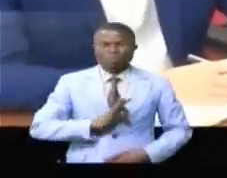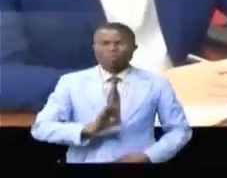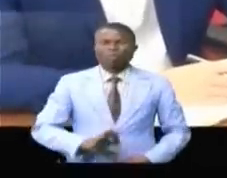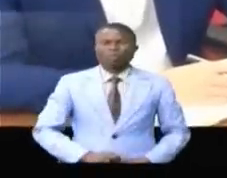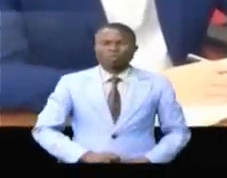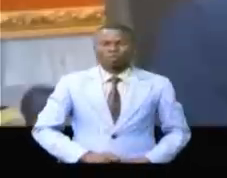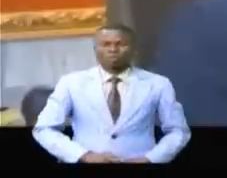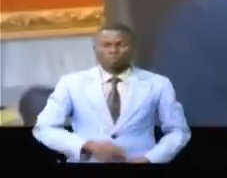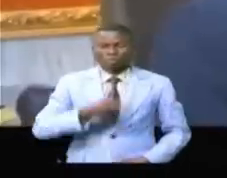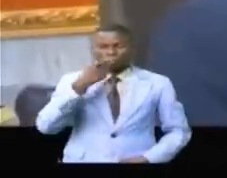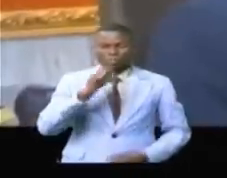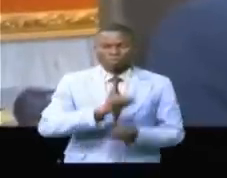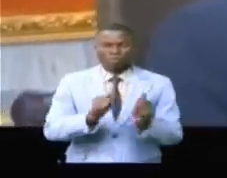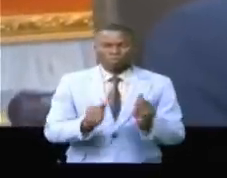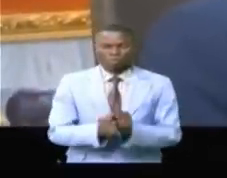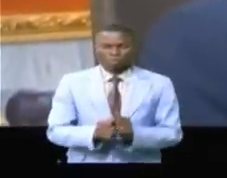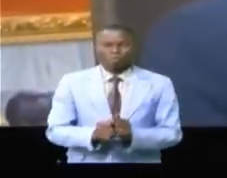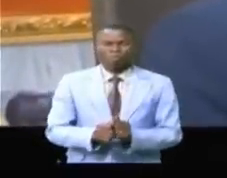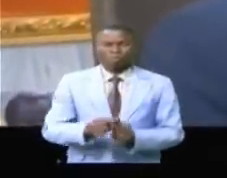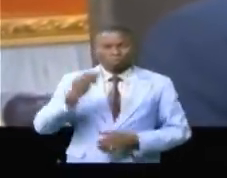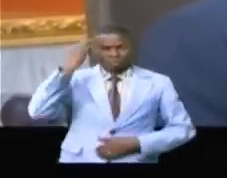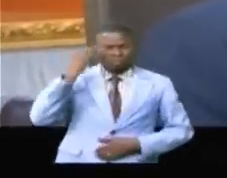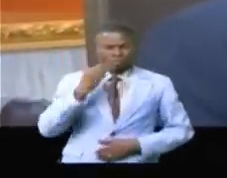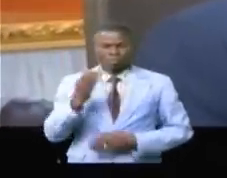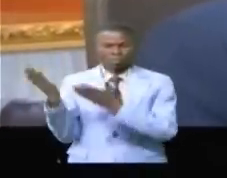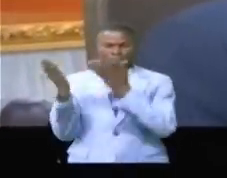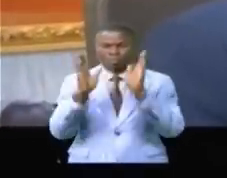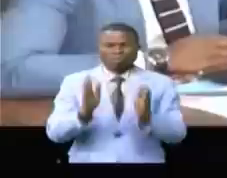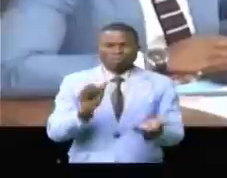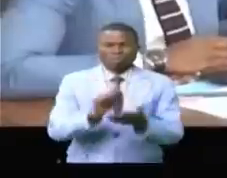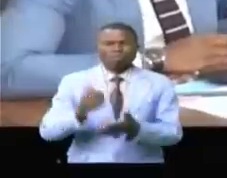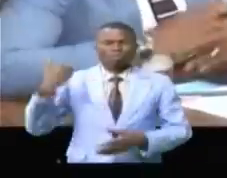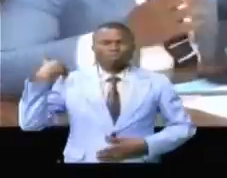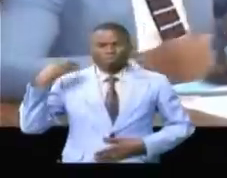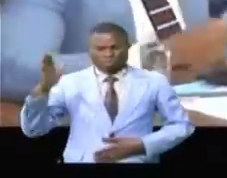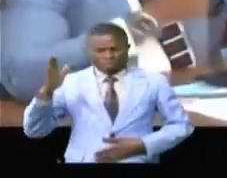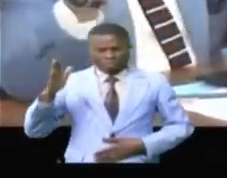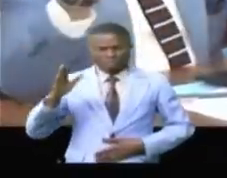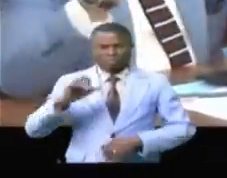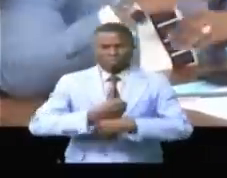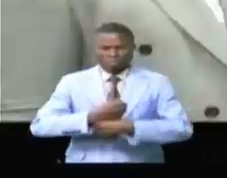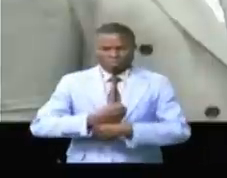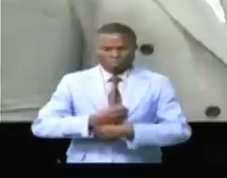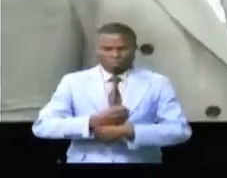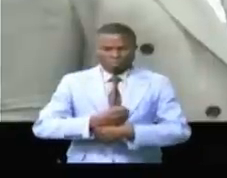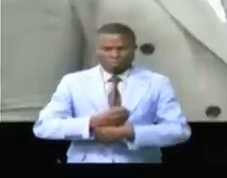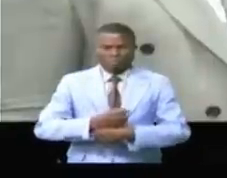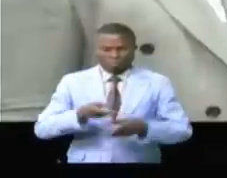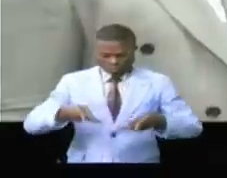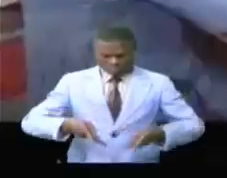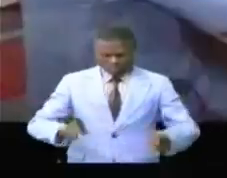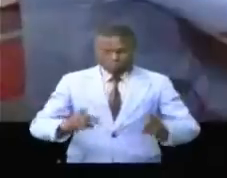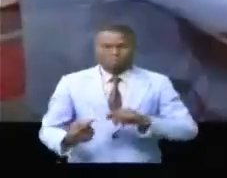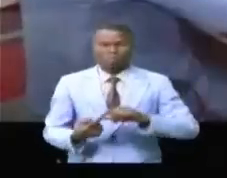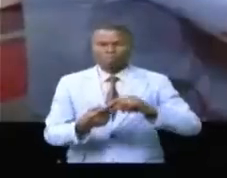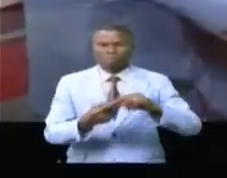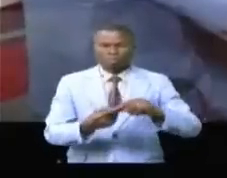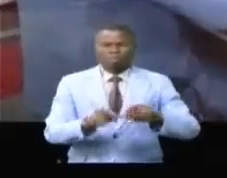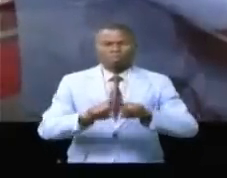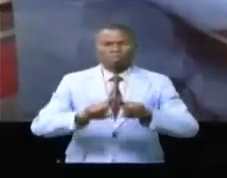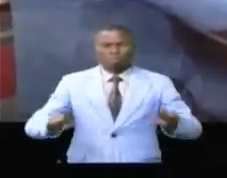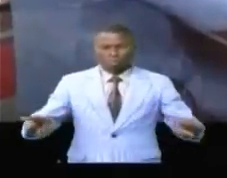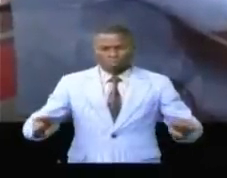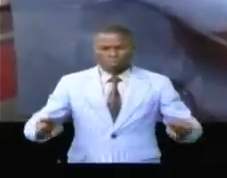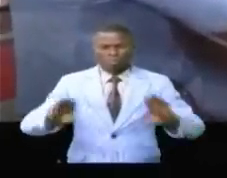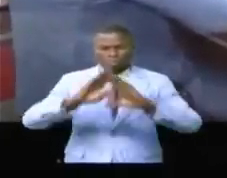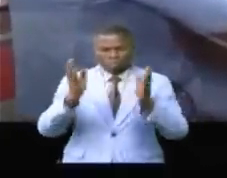Tshisekedi. Parler de l'AG, c'est l'État, le ministre des Transports, c'est l'État, mais sauf que la zone est sous le droit spécial, à la différence de